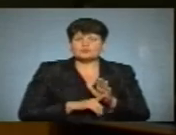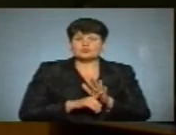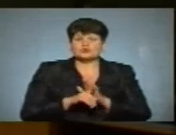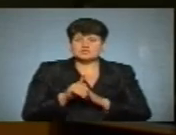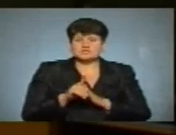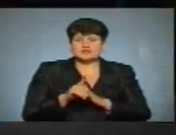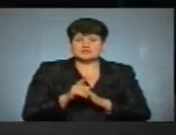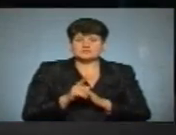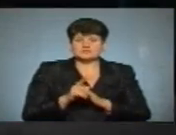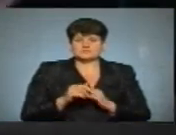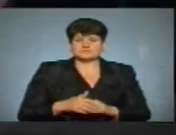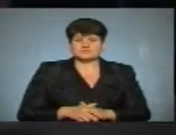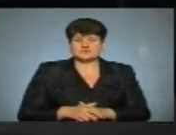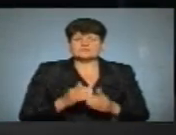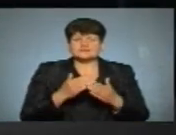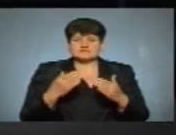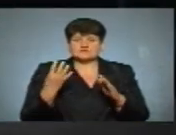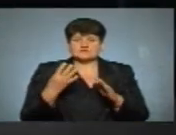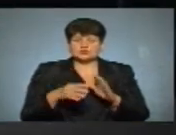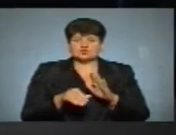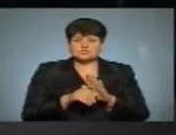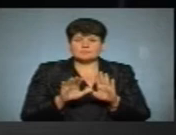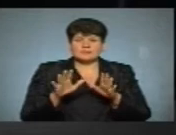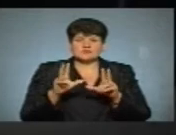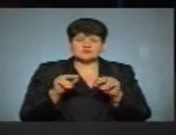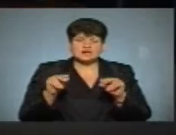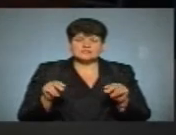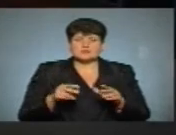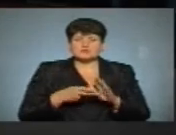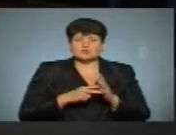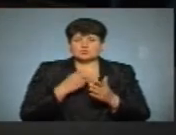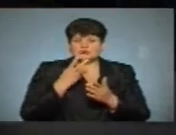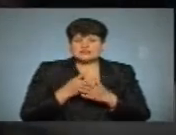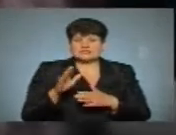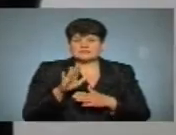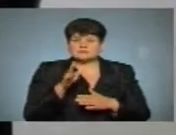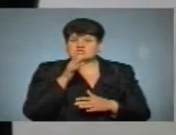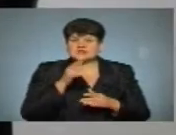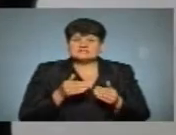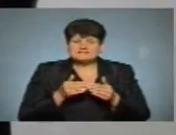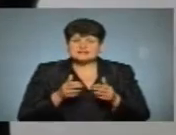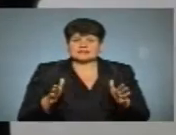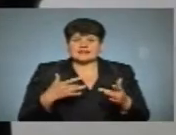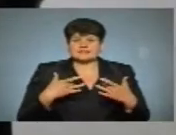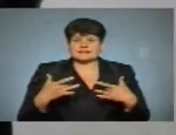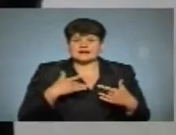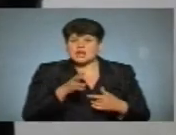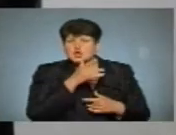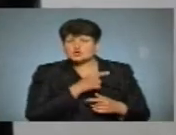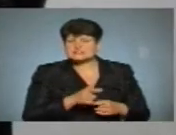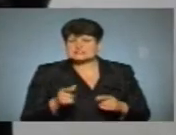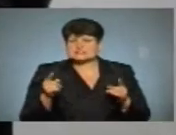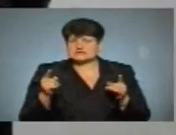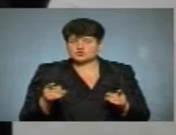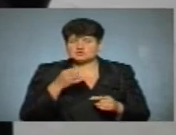якби спочатку. Виставу «46 моментів щастя» планують показати у вересні під час відкриття театрального сезону, повідомив